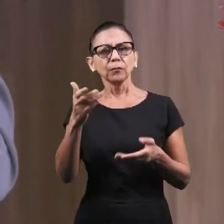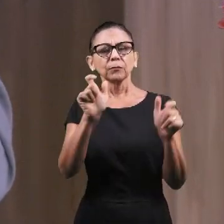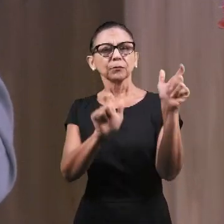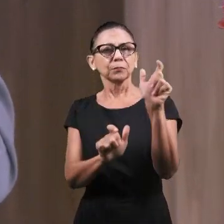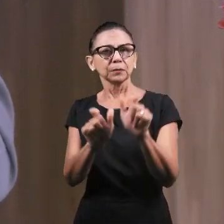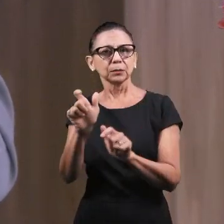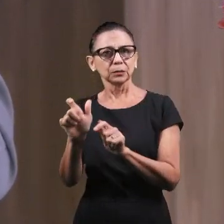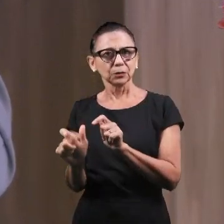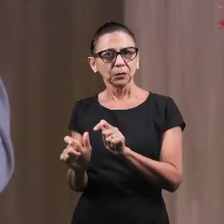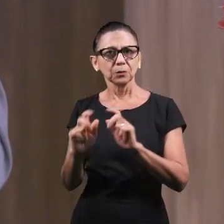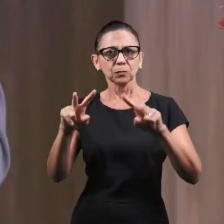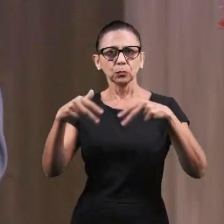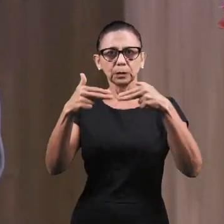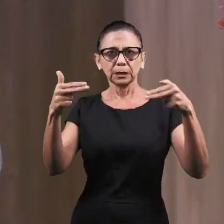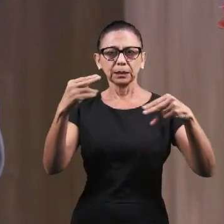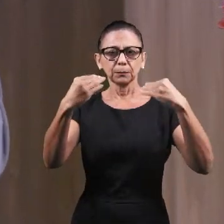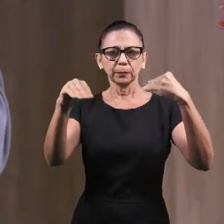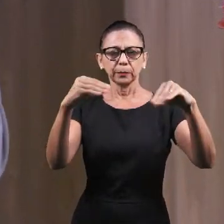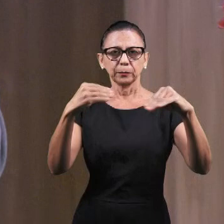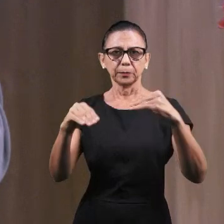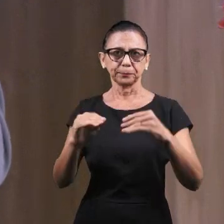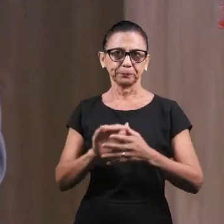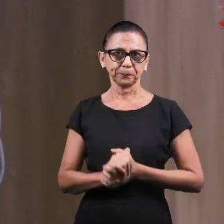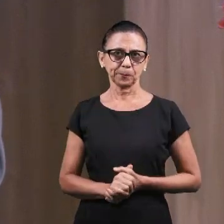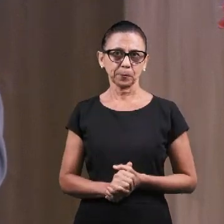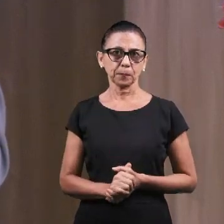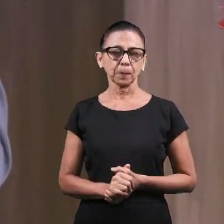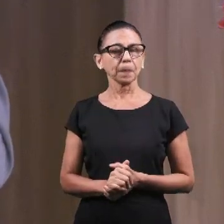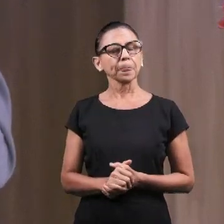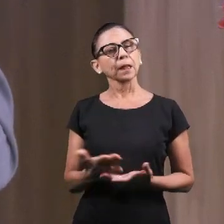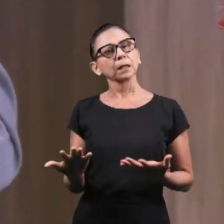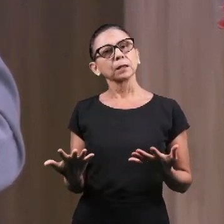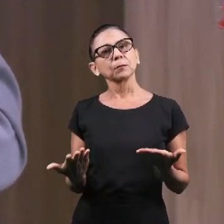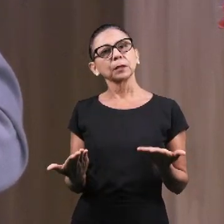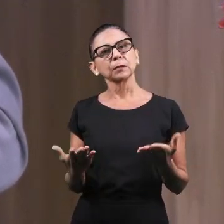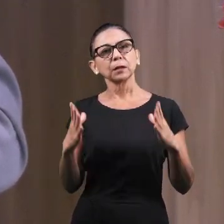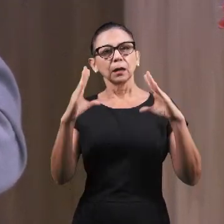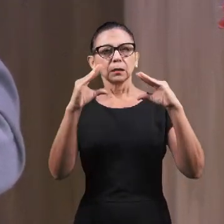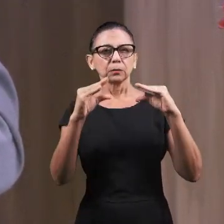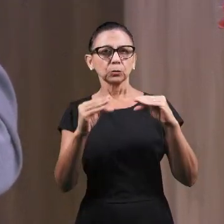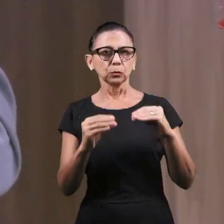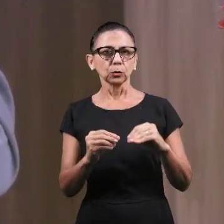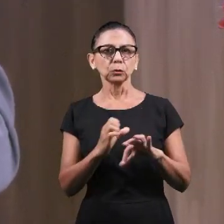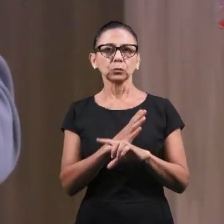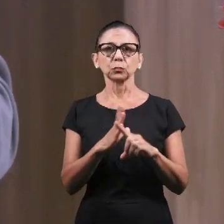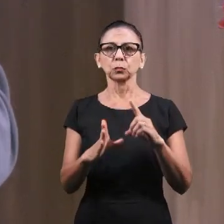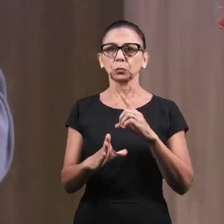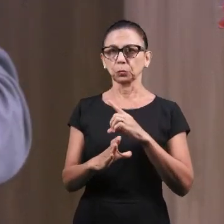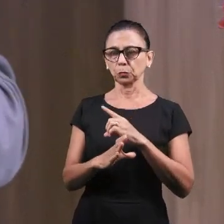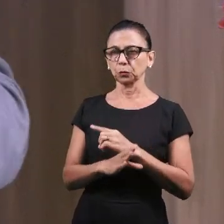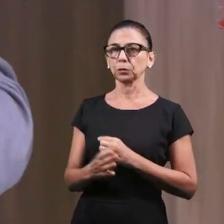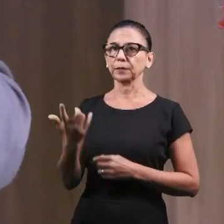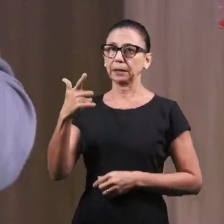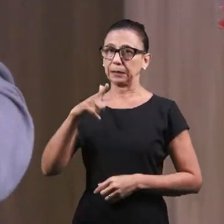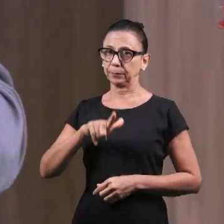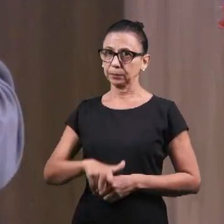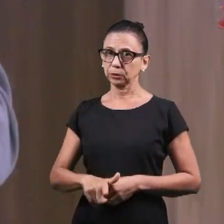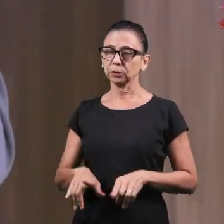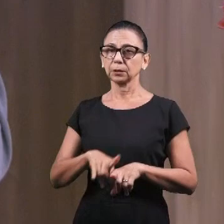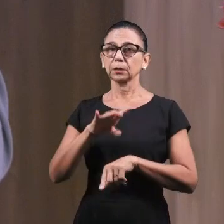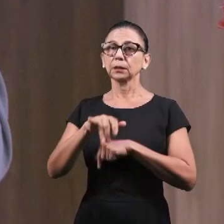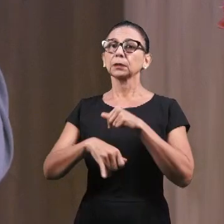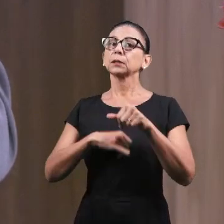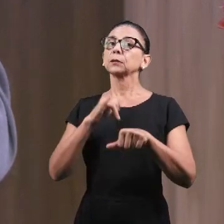aussi vous puissiez inviter. Et le culte du soir à 20h, nous allons transmettre le culte du soir par notre canal